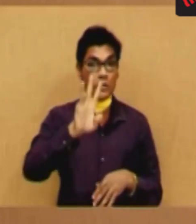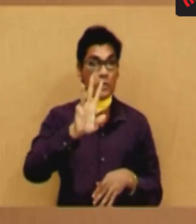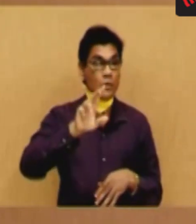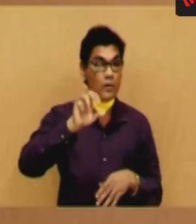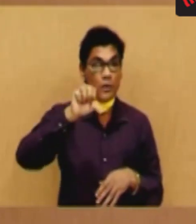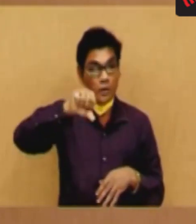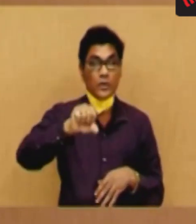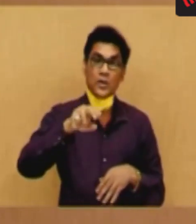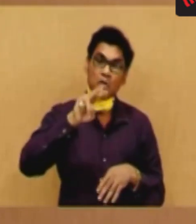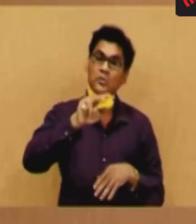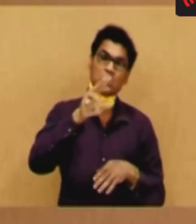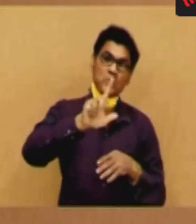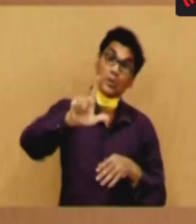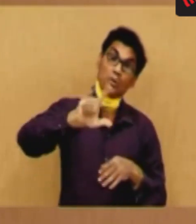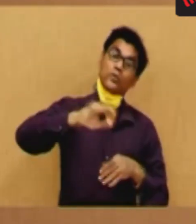298,447,